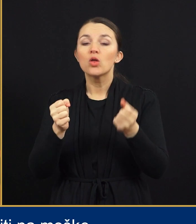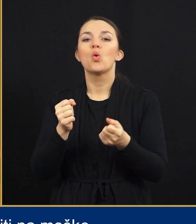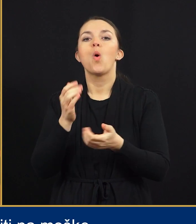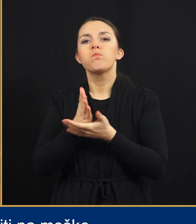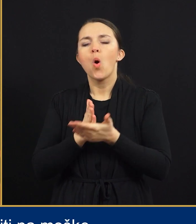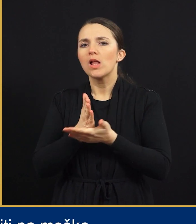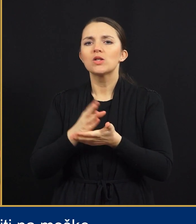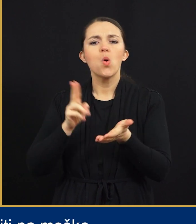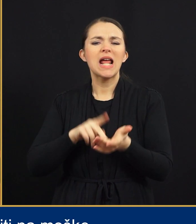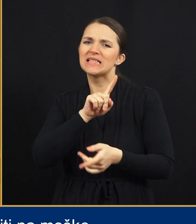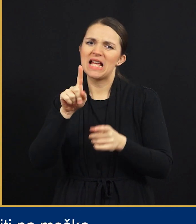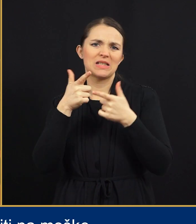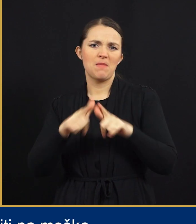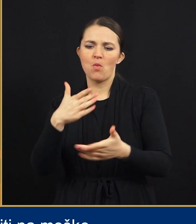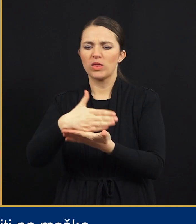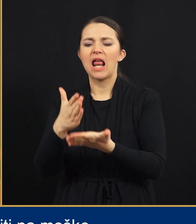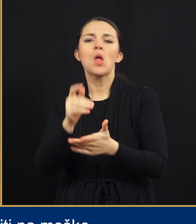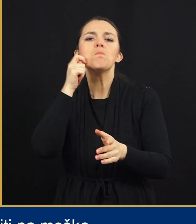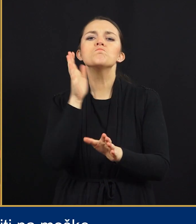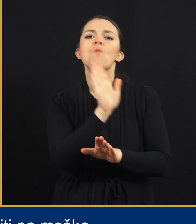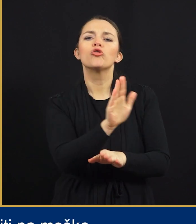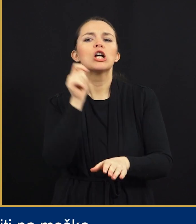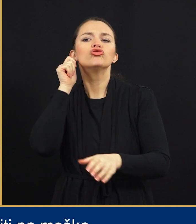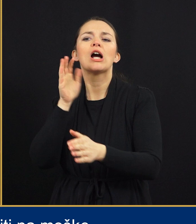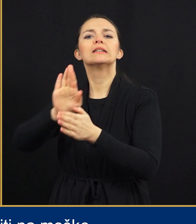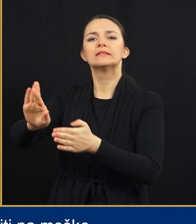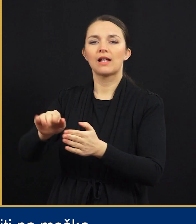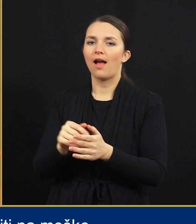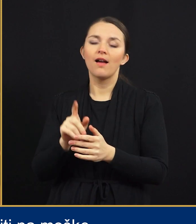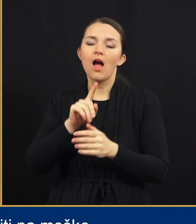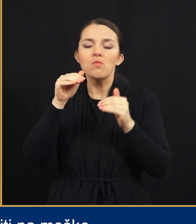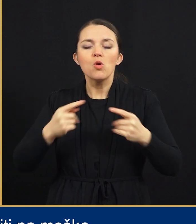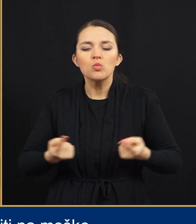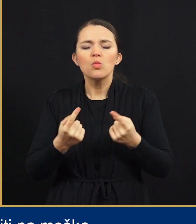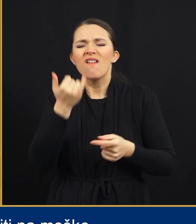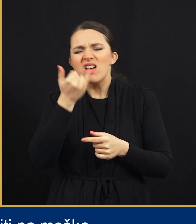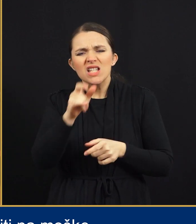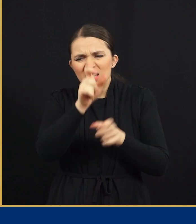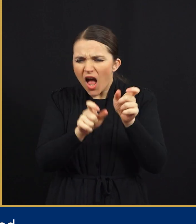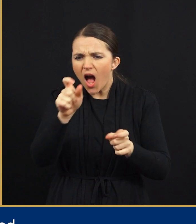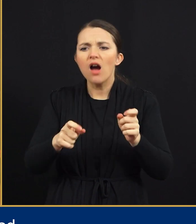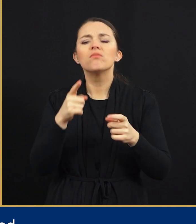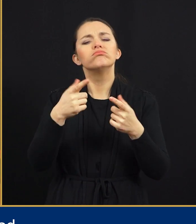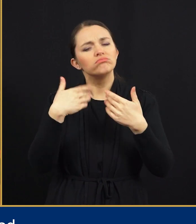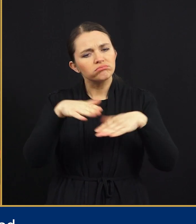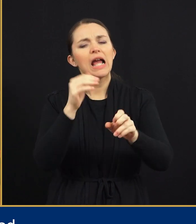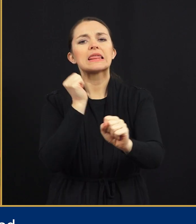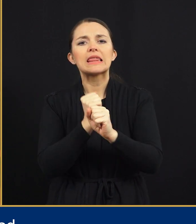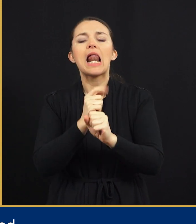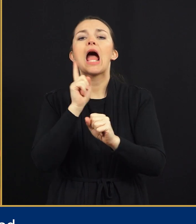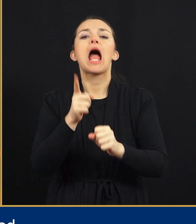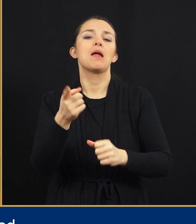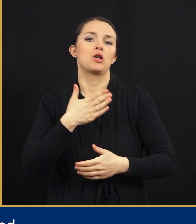Zato poklicev res ne smemo deliti na moške in ženske, temveč spodbujati čisto vsakega, da dela tisto, kar ima